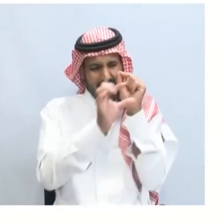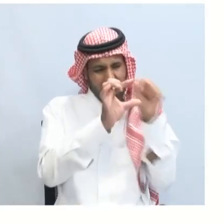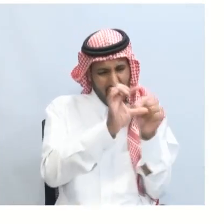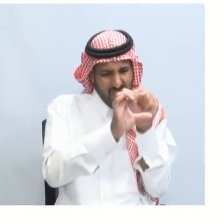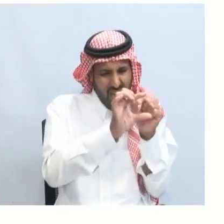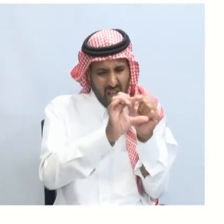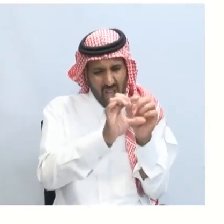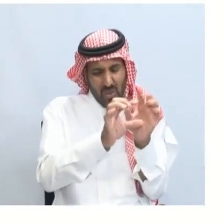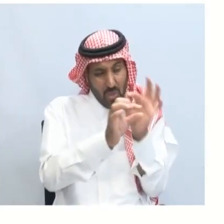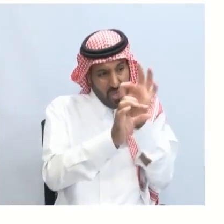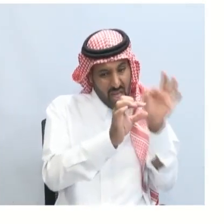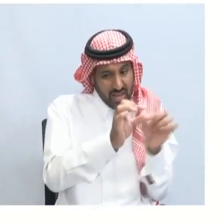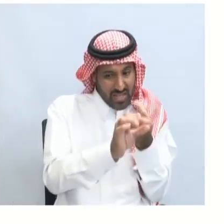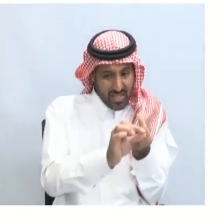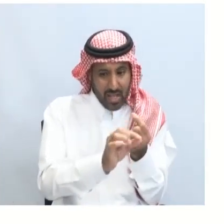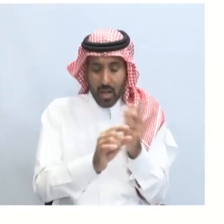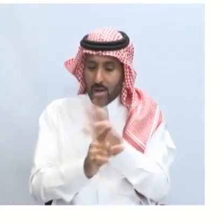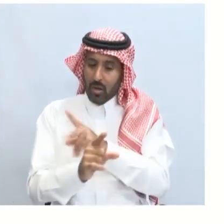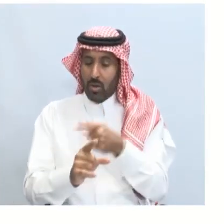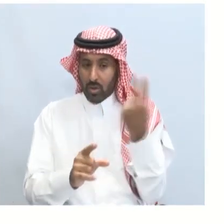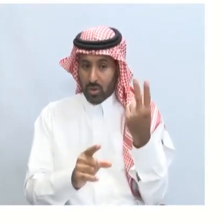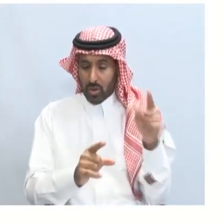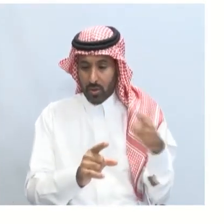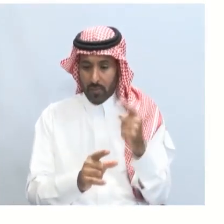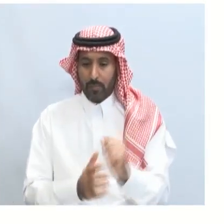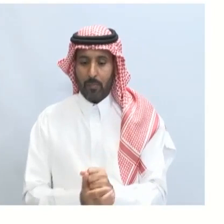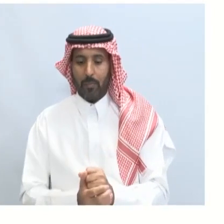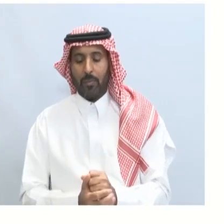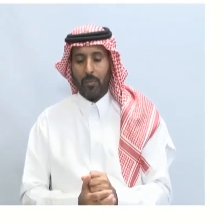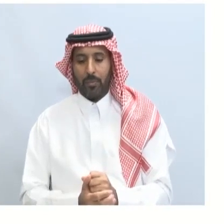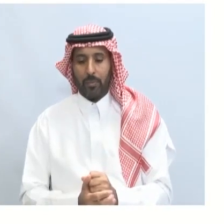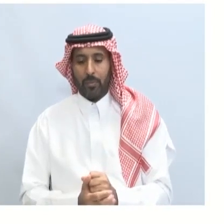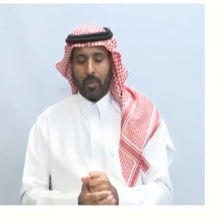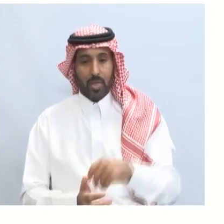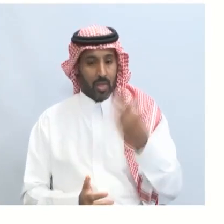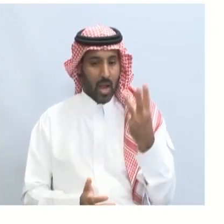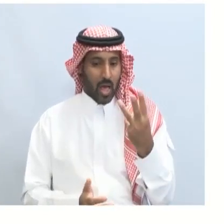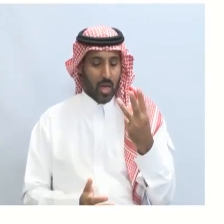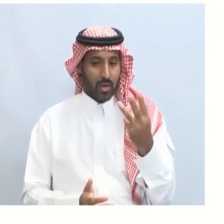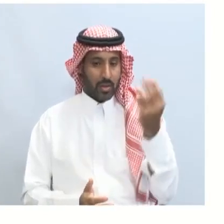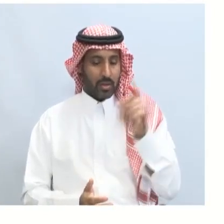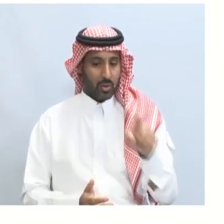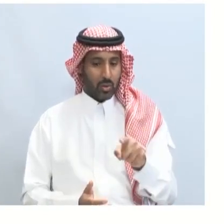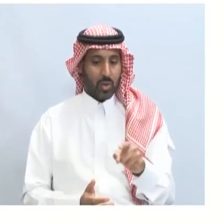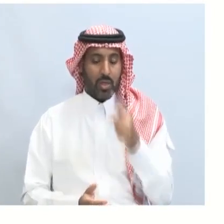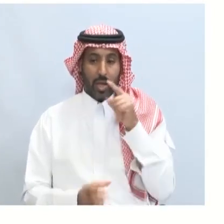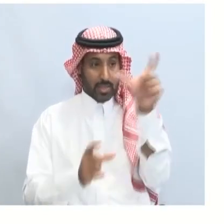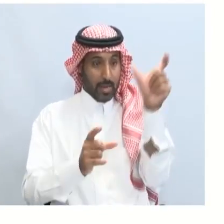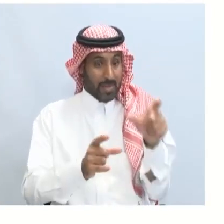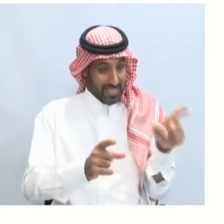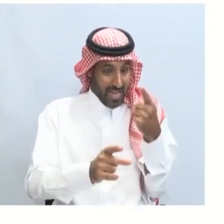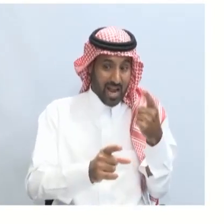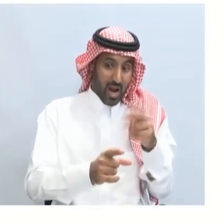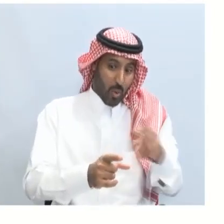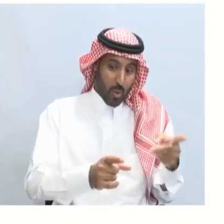احسنت بارك الله فيك هي الكواركات وال اللبتونات في السؤال رقم ثلاثه ضع كلمه صح